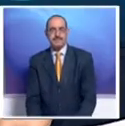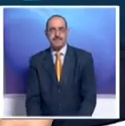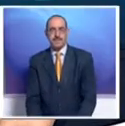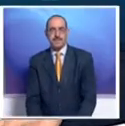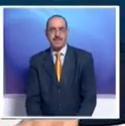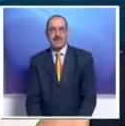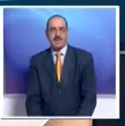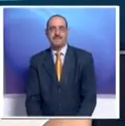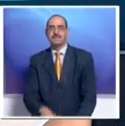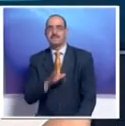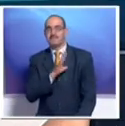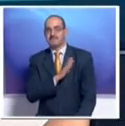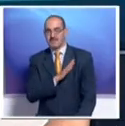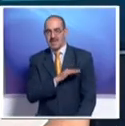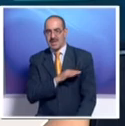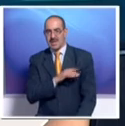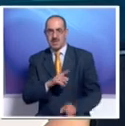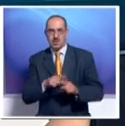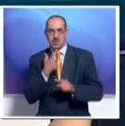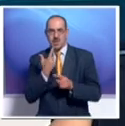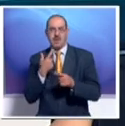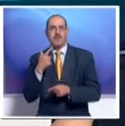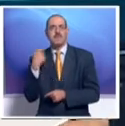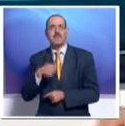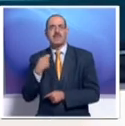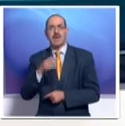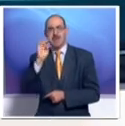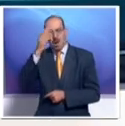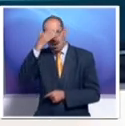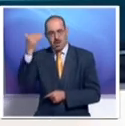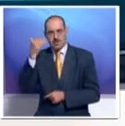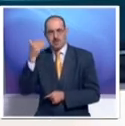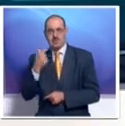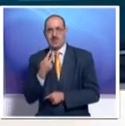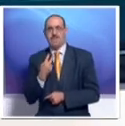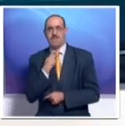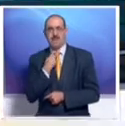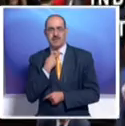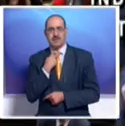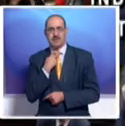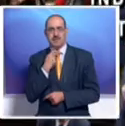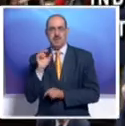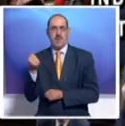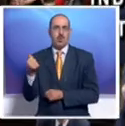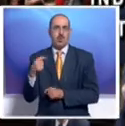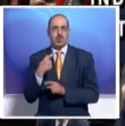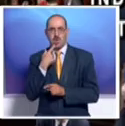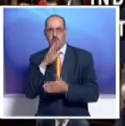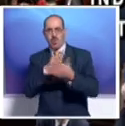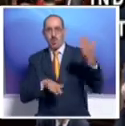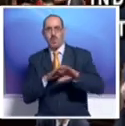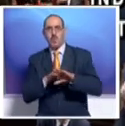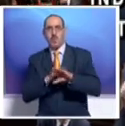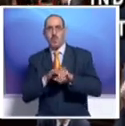في الولايات المتحدة الأمريكية، استخدم الرئيس دونالد ترامب حق النقض الفيتو ضد لائحة أصدرها